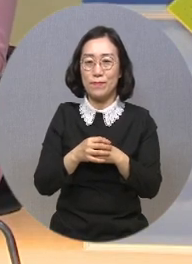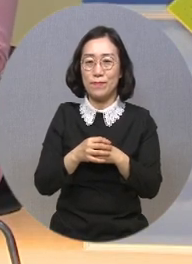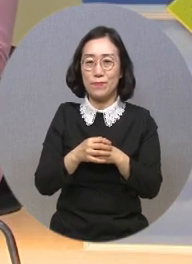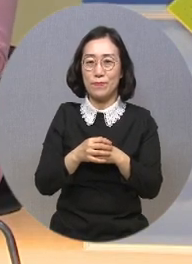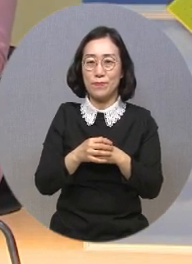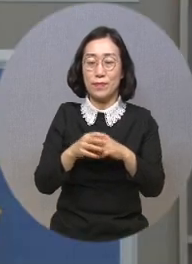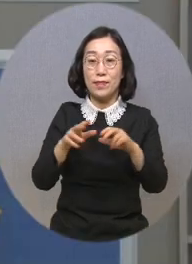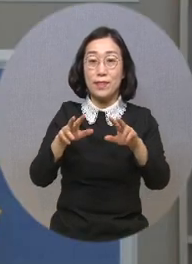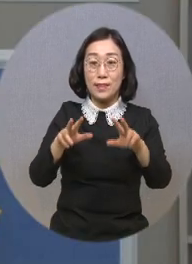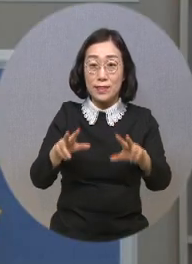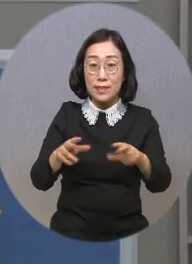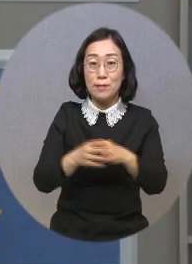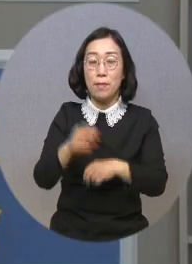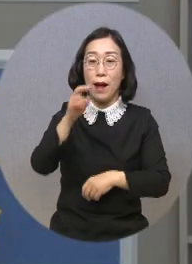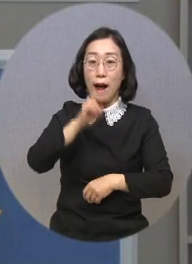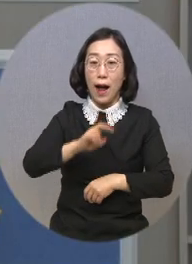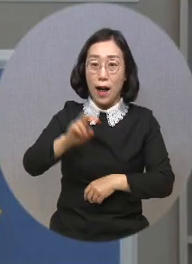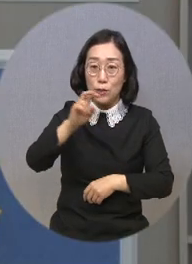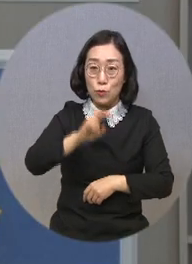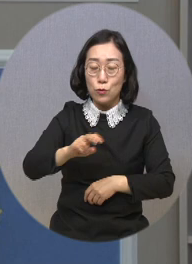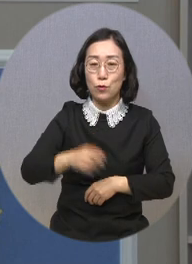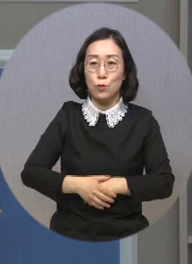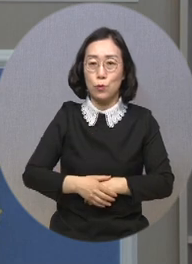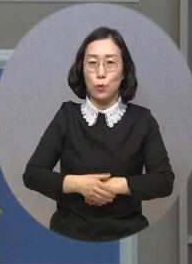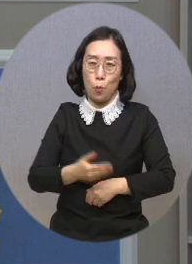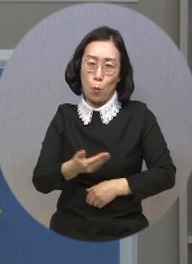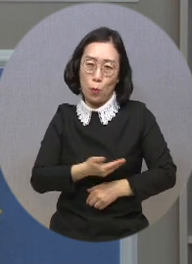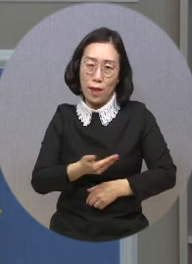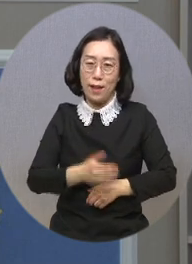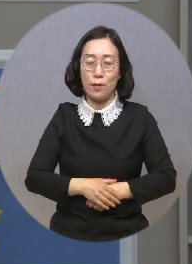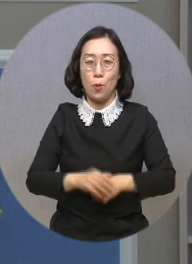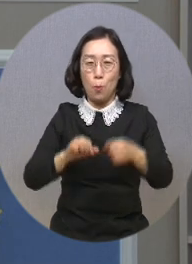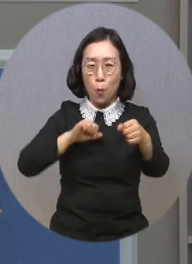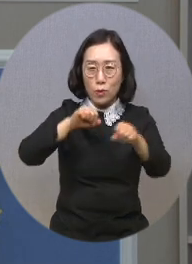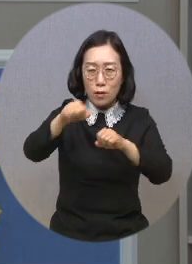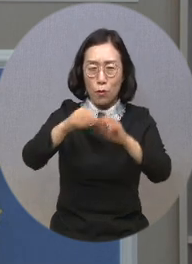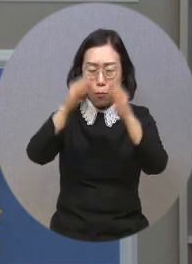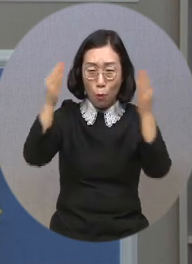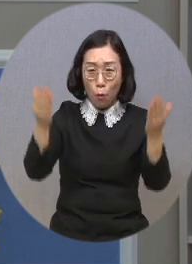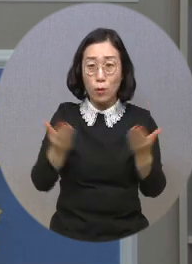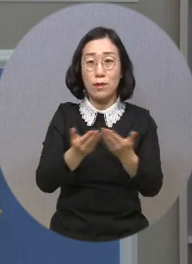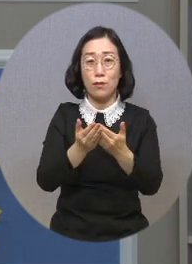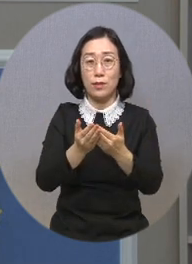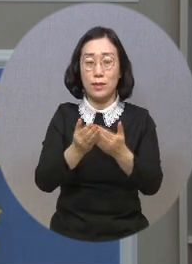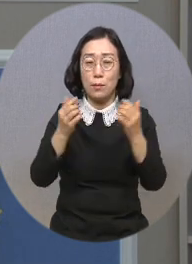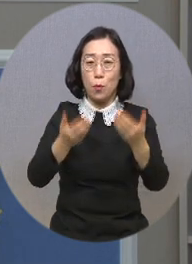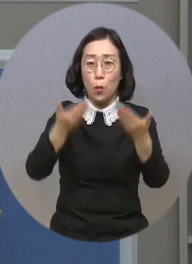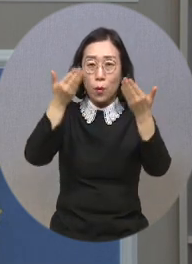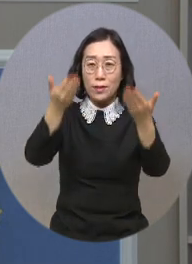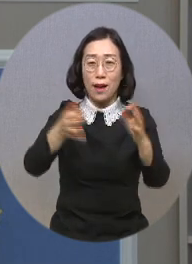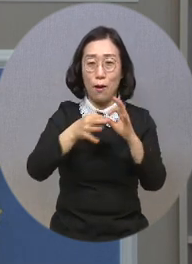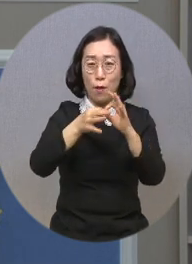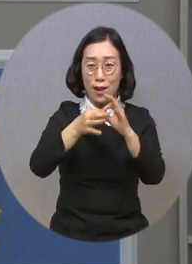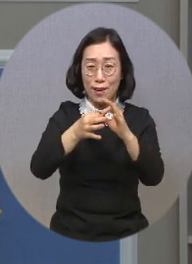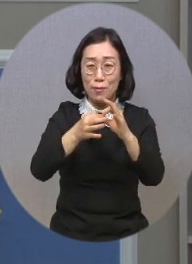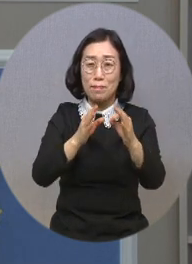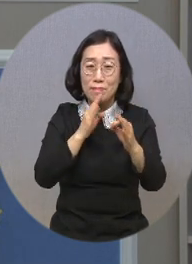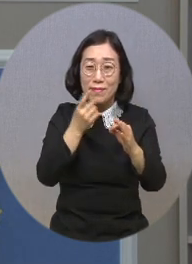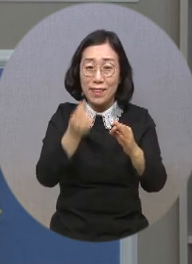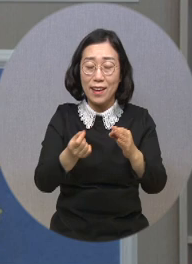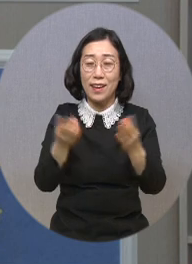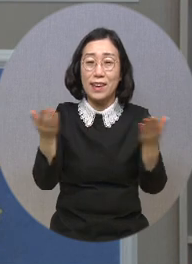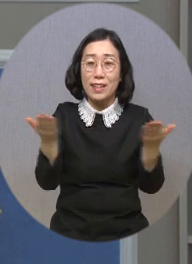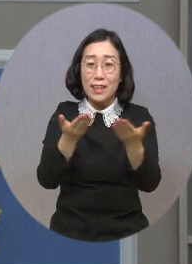지금 가수, 모델, 복서, 봉사자까지 모든 일이 봉사하고 관련성이 있는 듯해 보여요. 네. 직업과